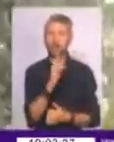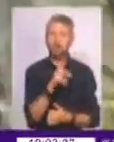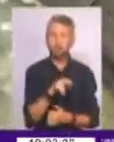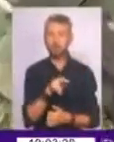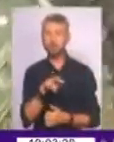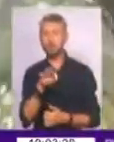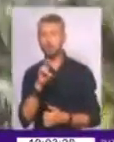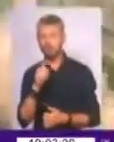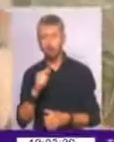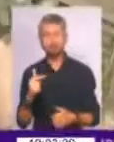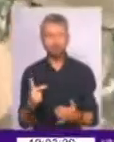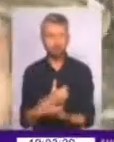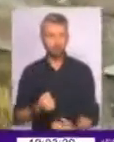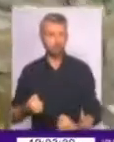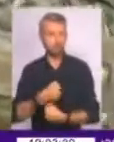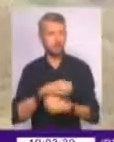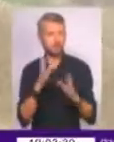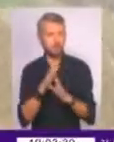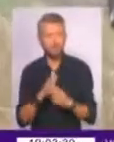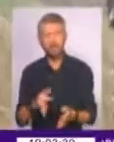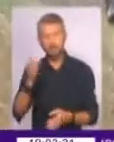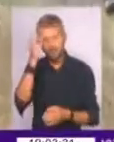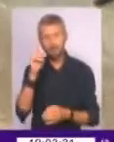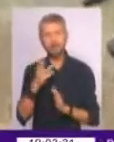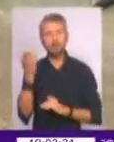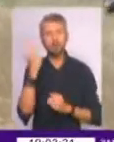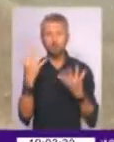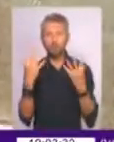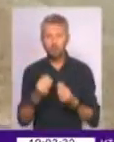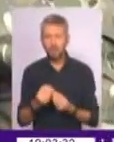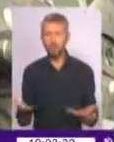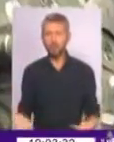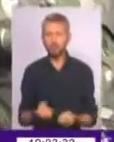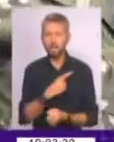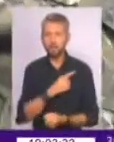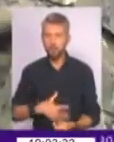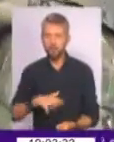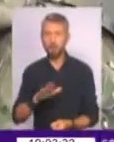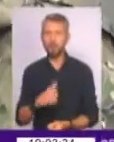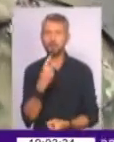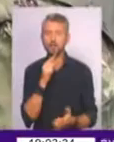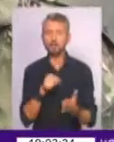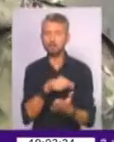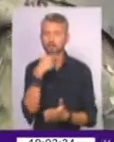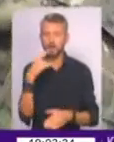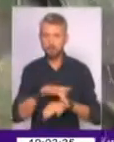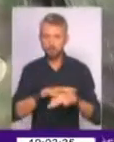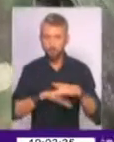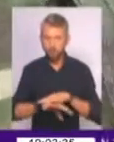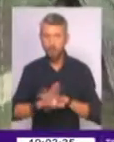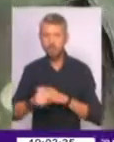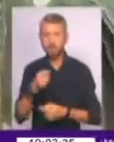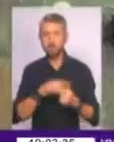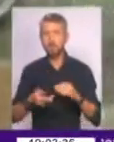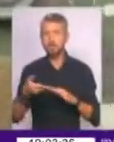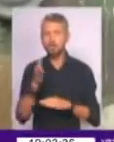раз обійнятися. Згадують, як того дня витягували з поля бою поранених, а потім один з них потрапив до російського полону. Після повернення